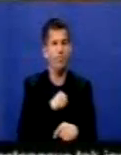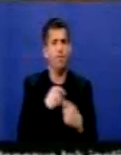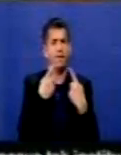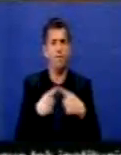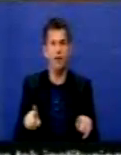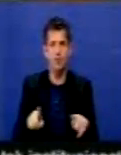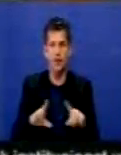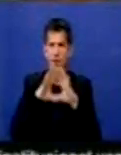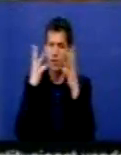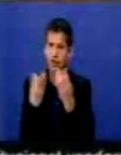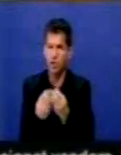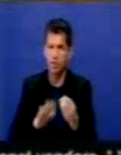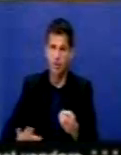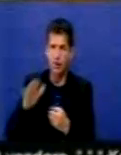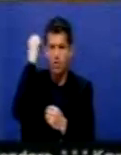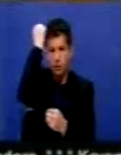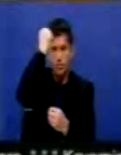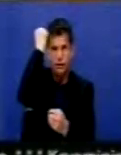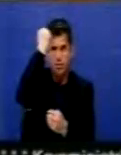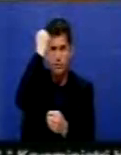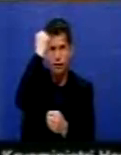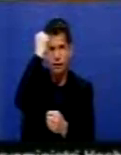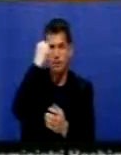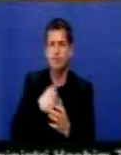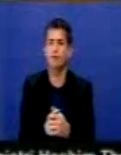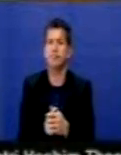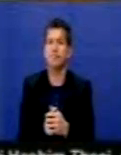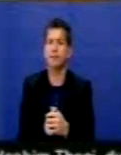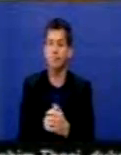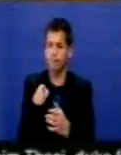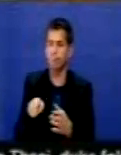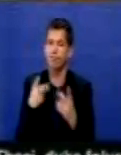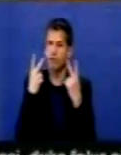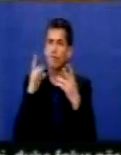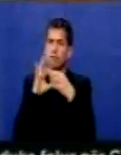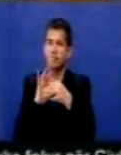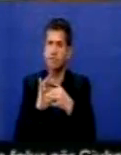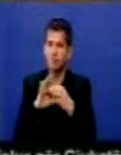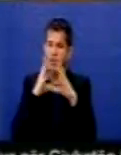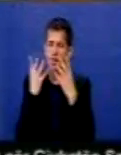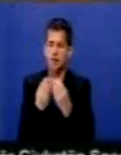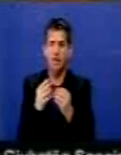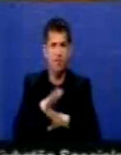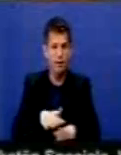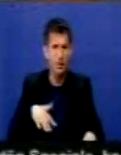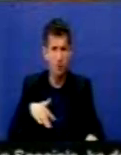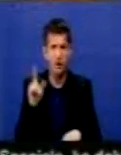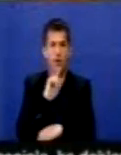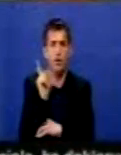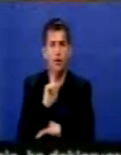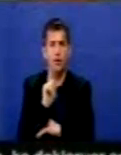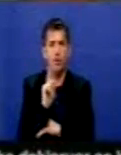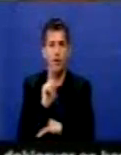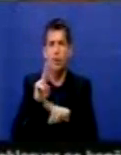veçantë strategjik kombëtar. Një ndërmarrje e cila do të lidhej drejt për së drejti me kuvendin e nuk do të